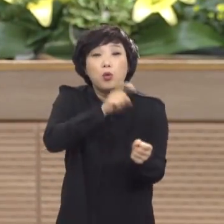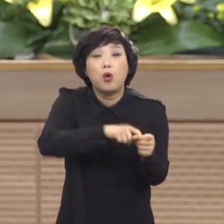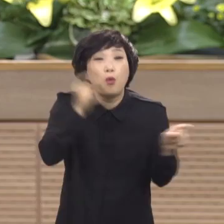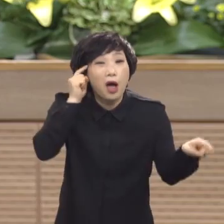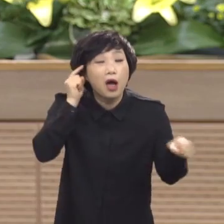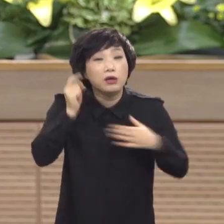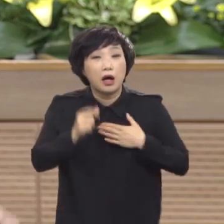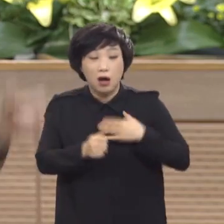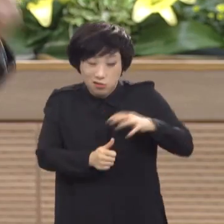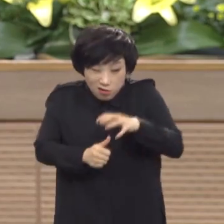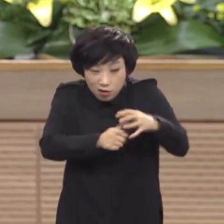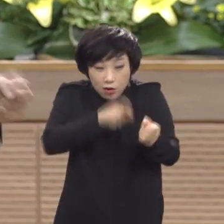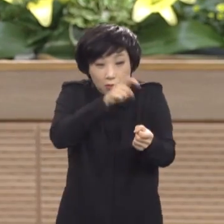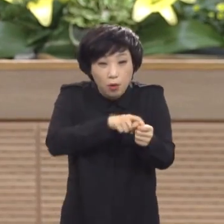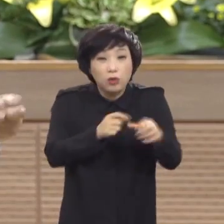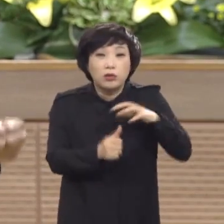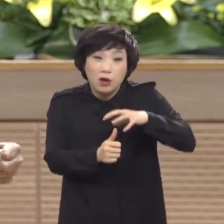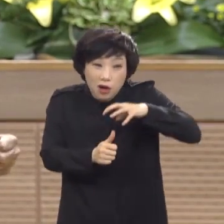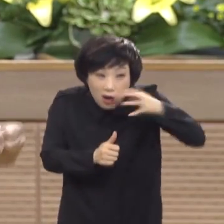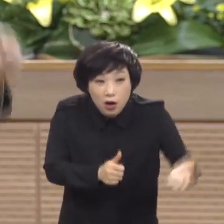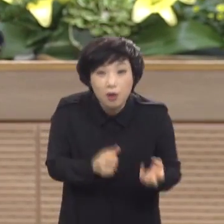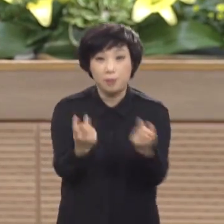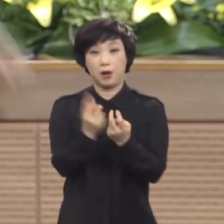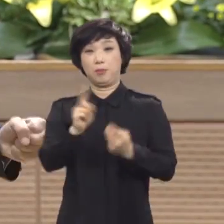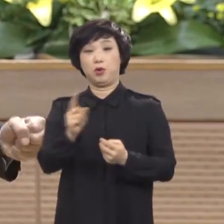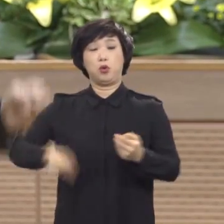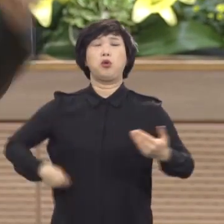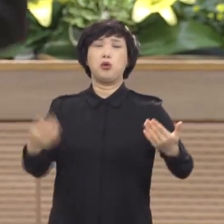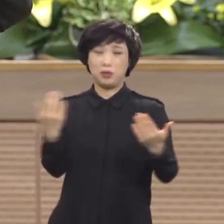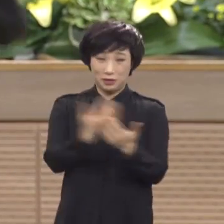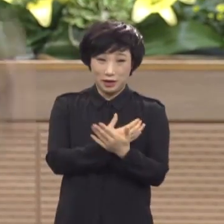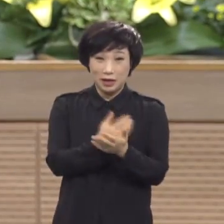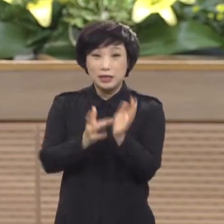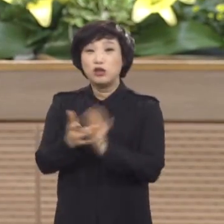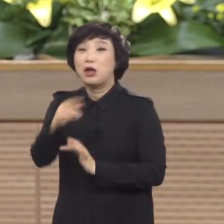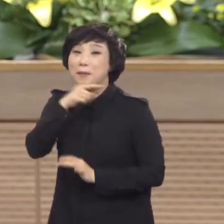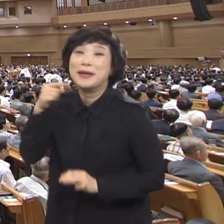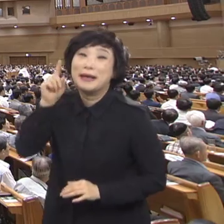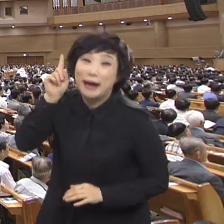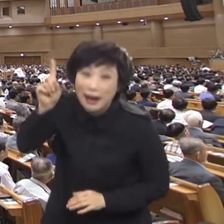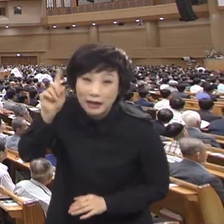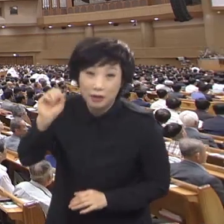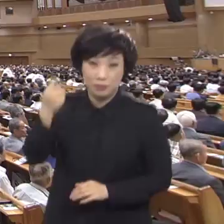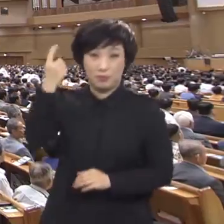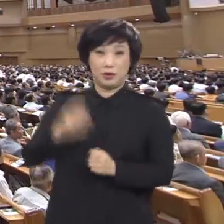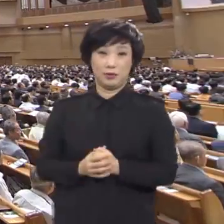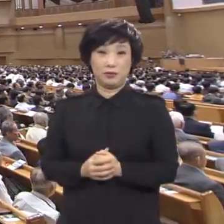것이다. 여기서 풀어지는 것은 회개로 예수의 피밖에 없다.